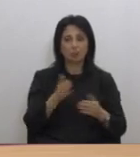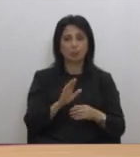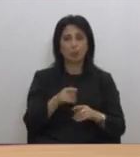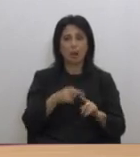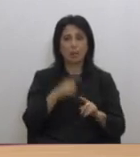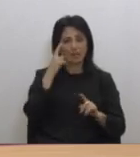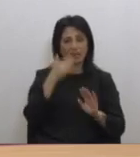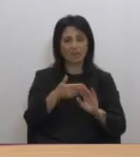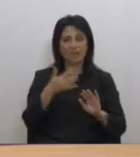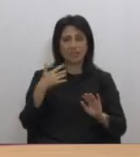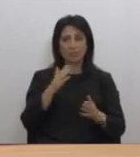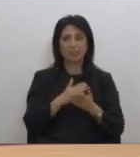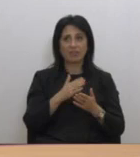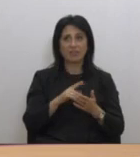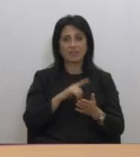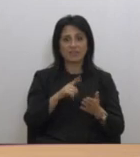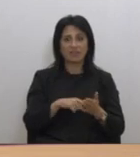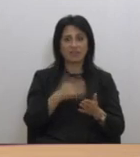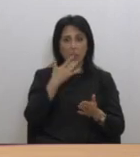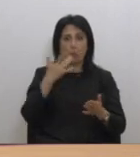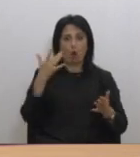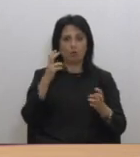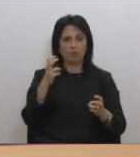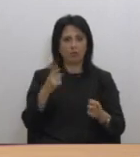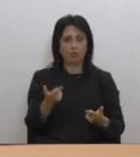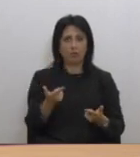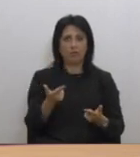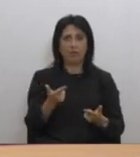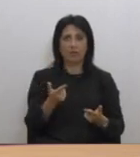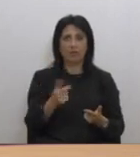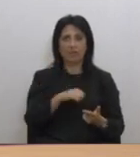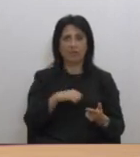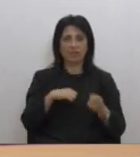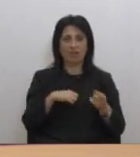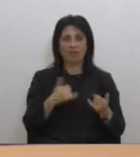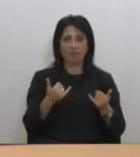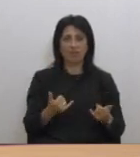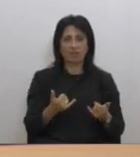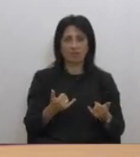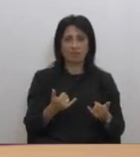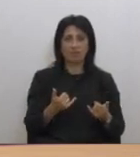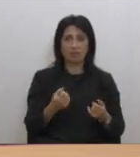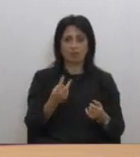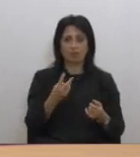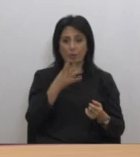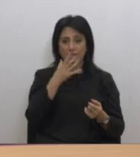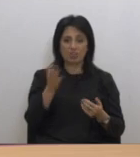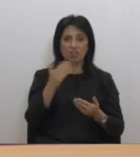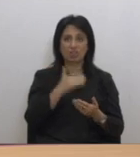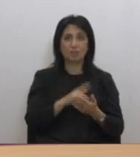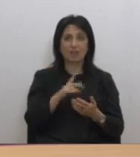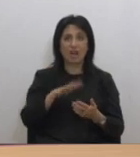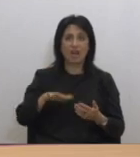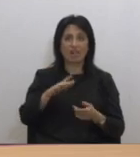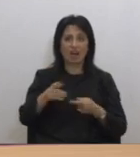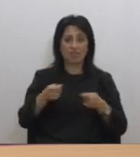ამის თავიდან აცილება არის საკითხის პოლიტიზირება და თავად დღეს, 12 წლის შემდეგ, რაც ამ